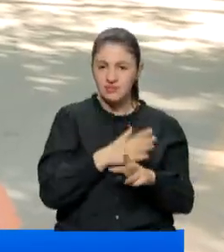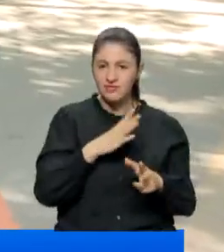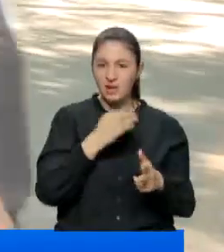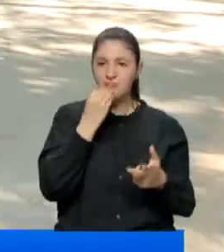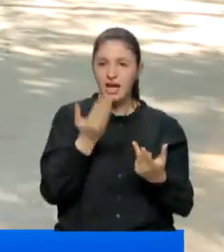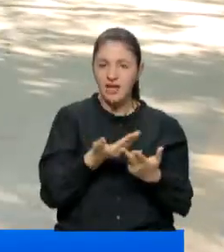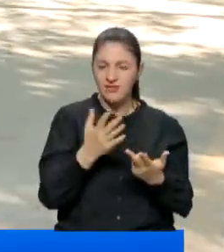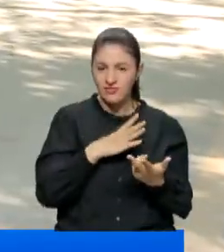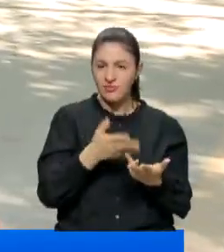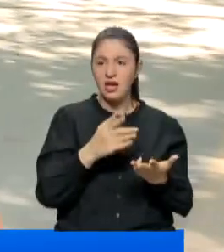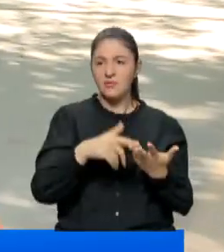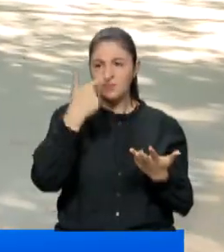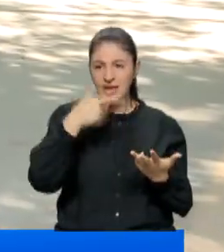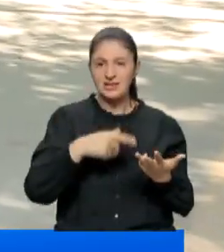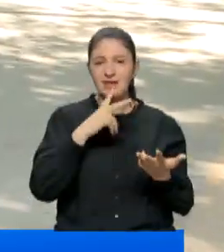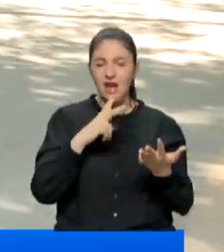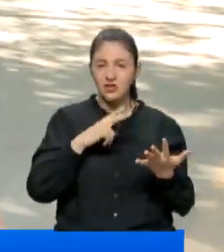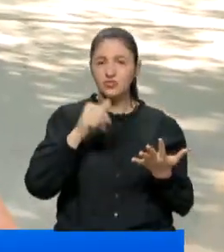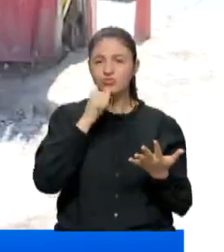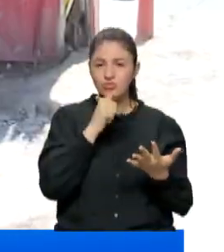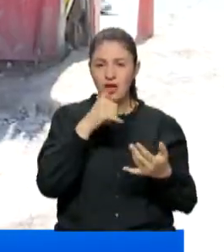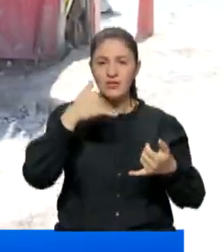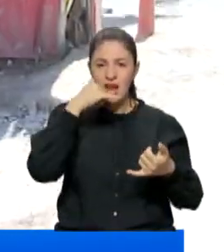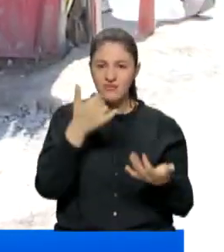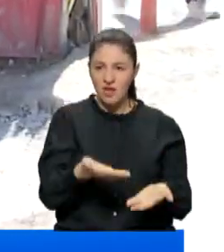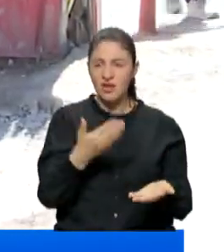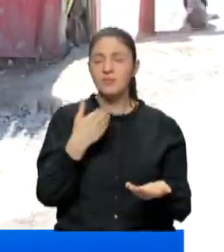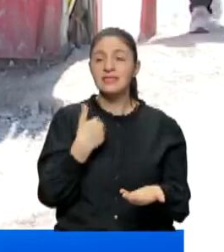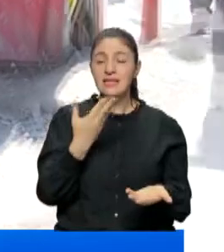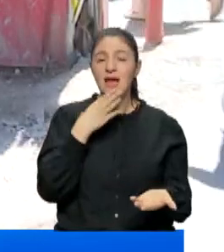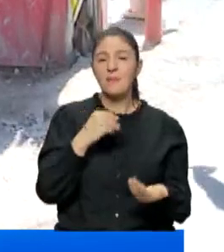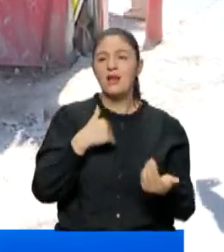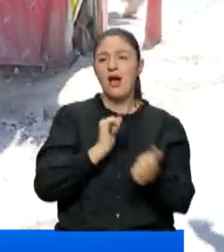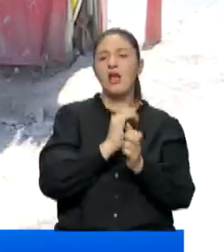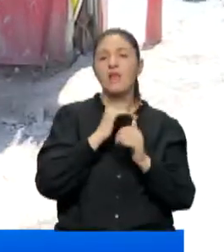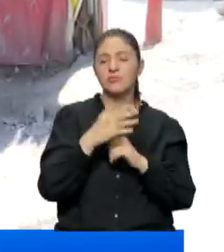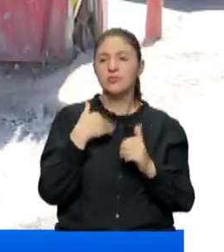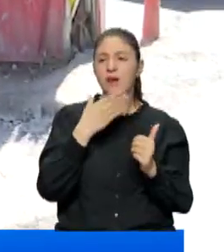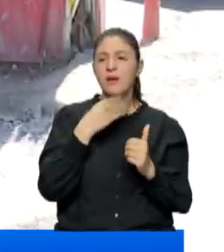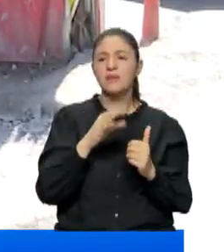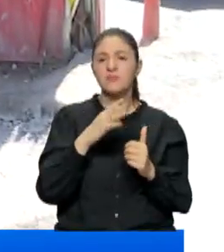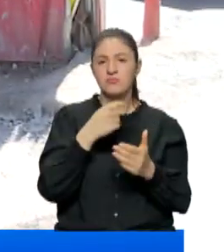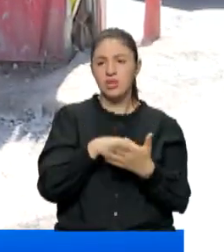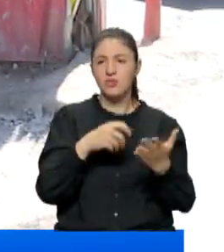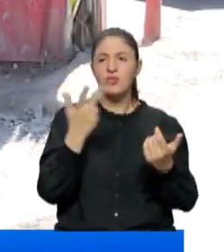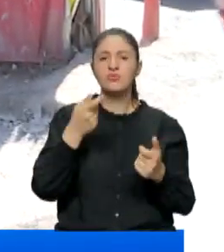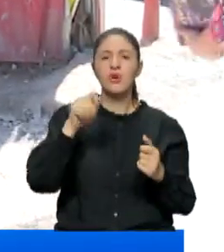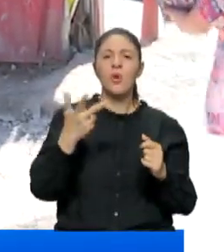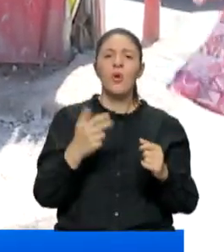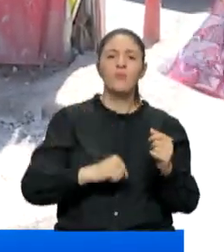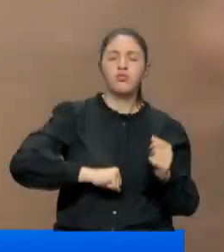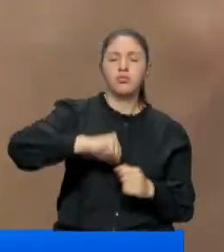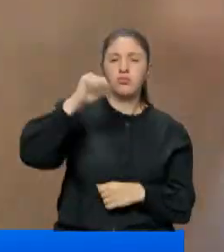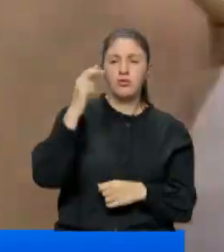var meyve vardı yakıt var elektrik su telefon zaten biz emekliyiz anneciğim emekli maaşımız videosu kartları almış başını